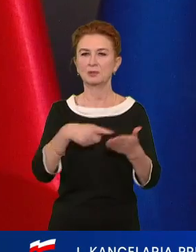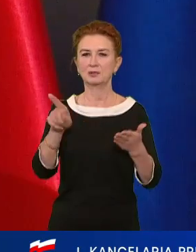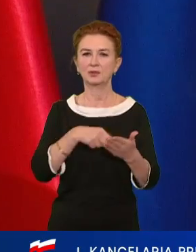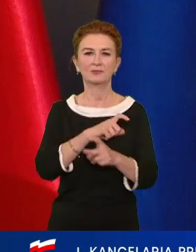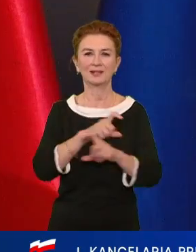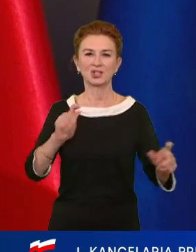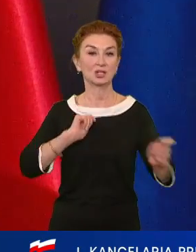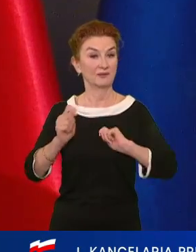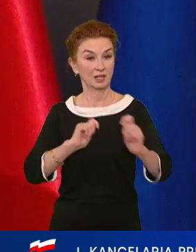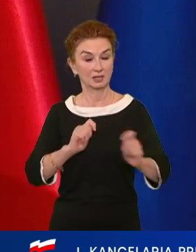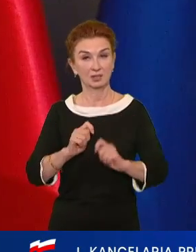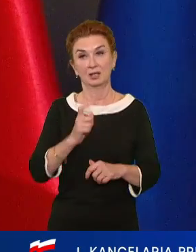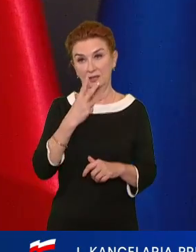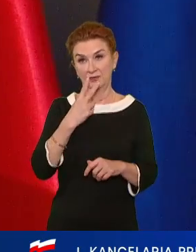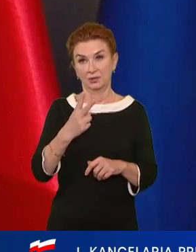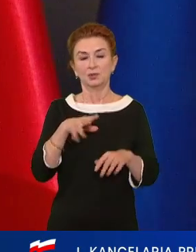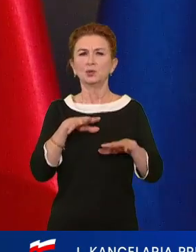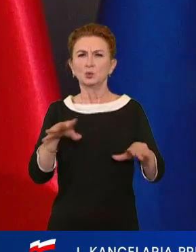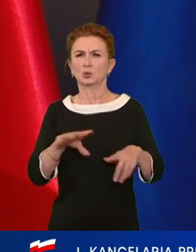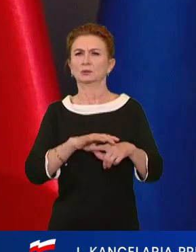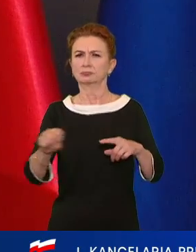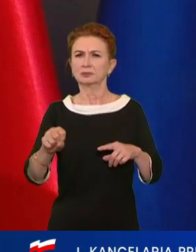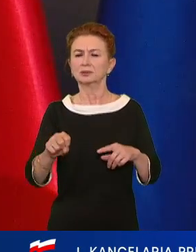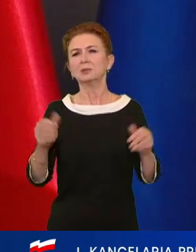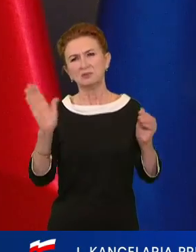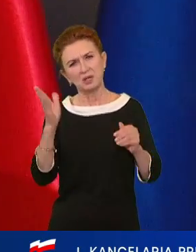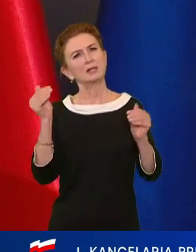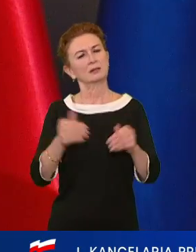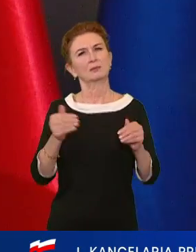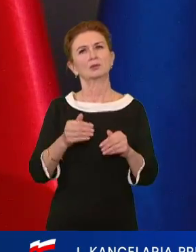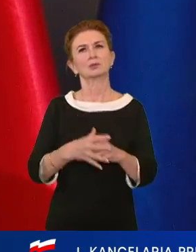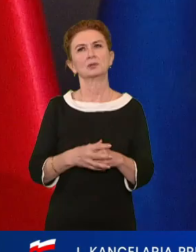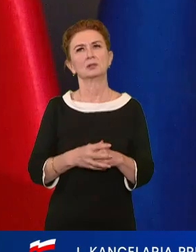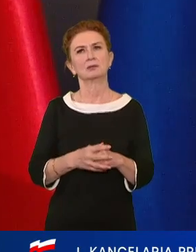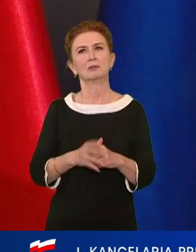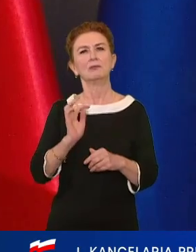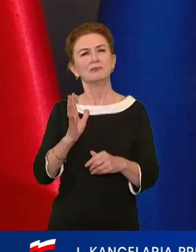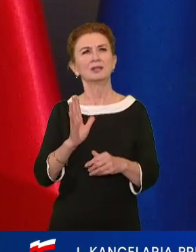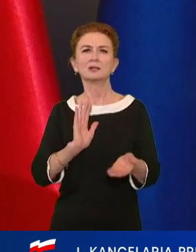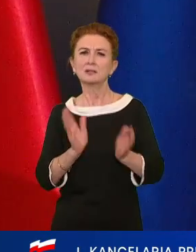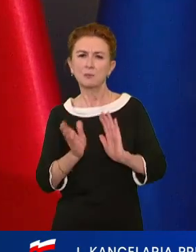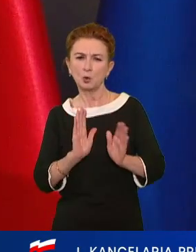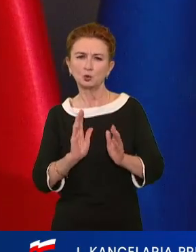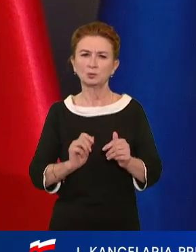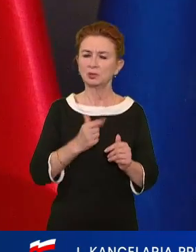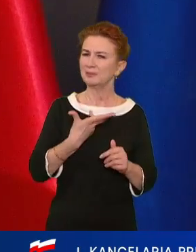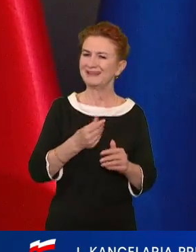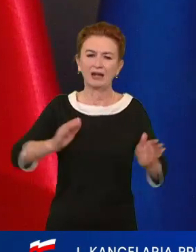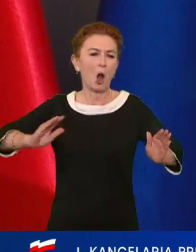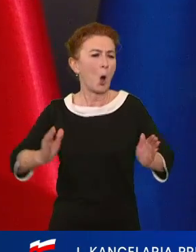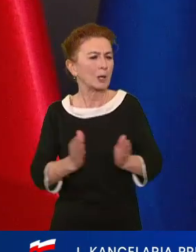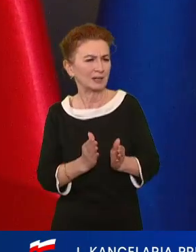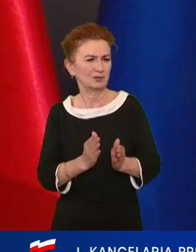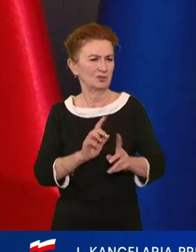jak państwo widzicie wiele z tych restrykcji będzie można w taki sposób wyjąć aby one nie ograniczały